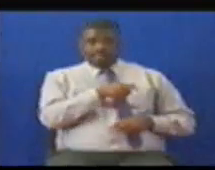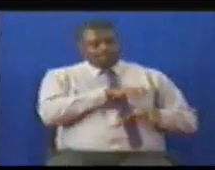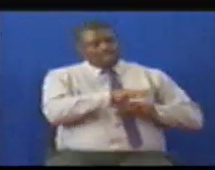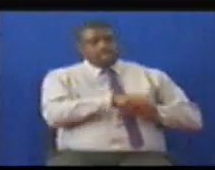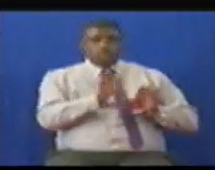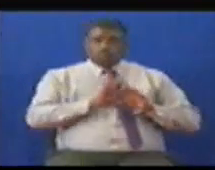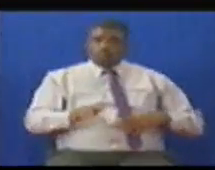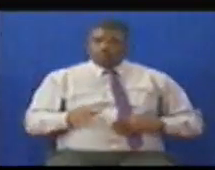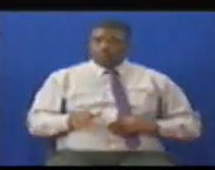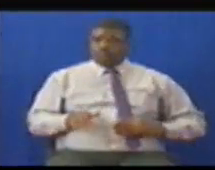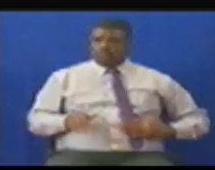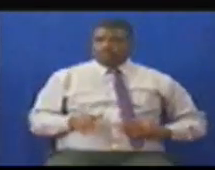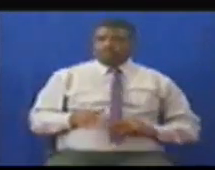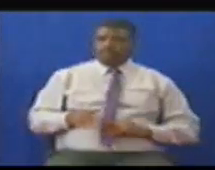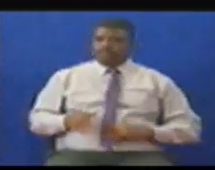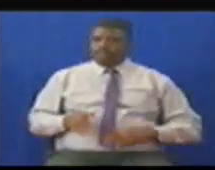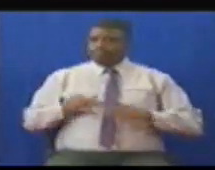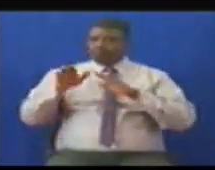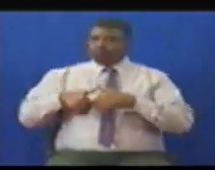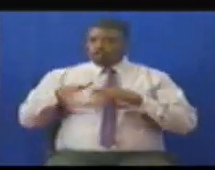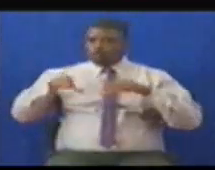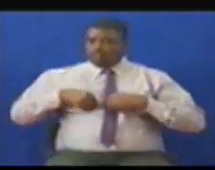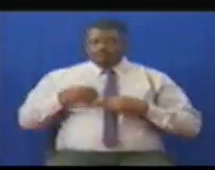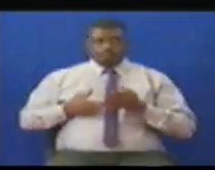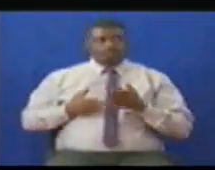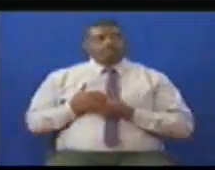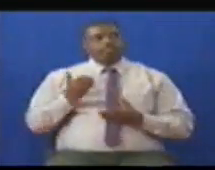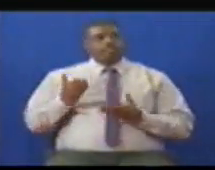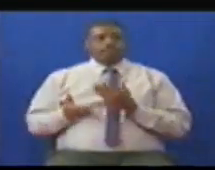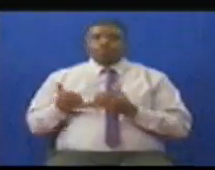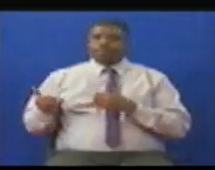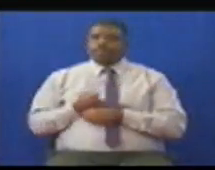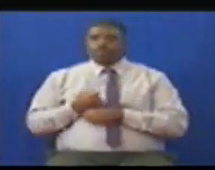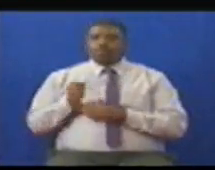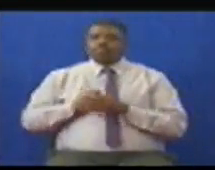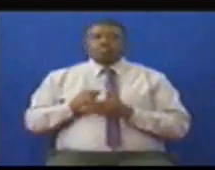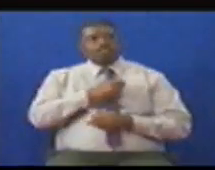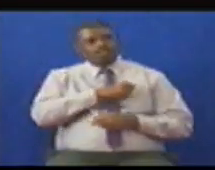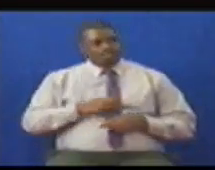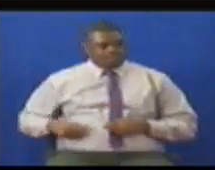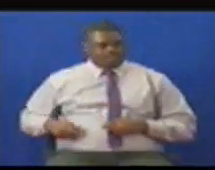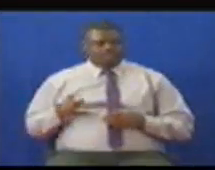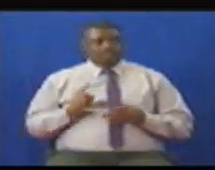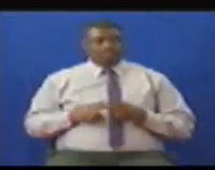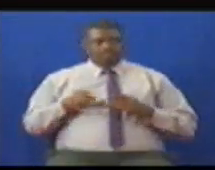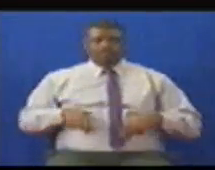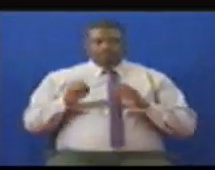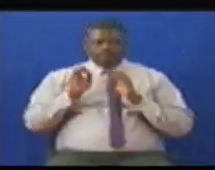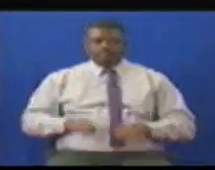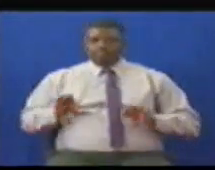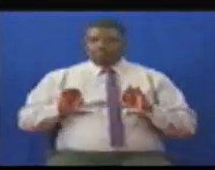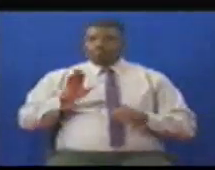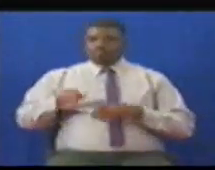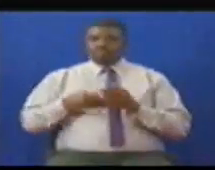sasa naliomba bunge lako tukufu likubali kuidhinisha makadirio ya mapato na matumizi ya ofisi ya rais, management ya utumishi wa umma na utawala bora kwa mwaka wa